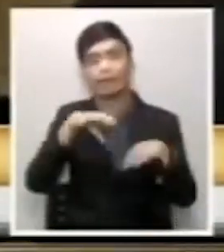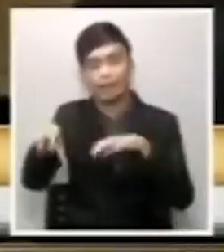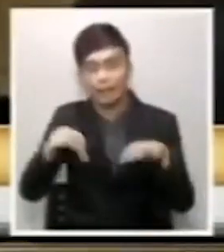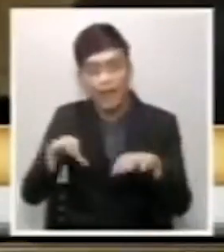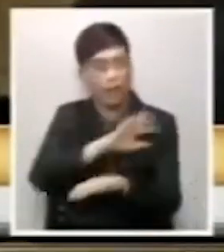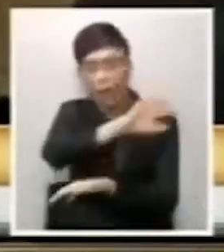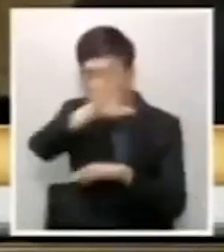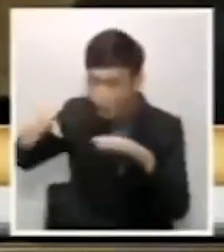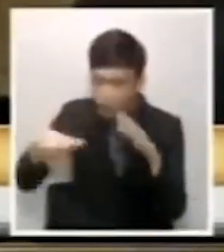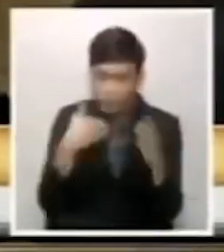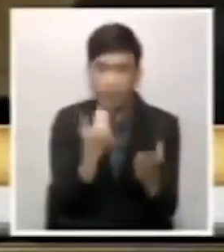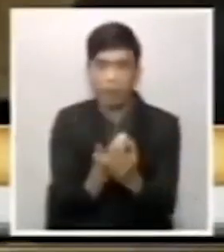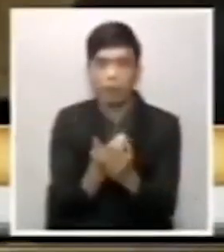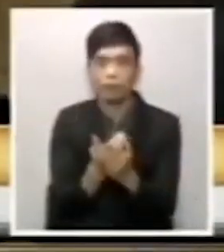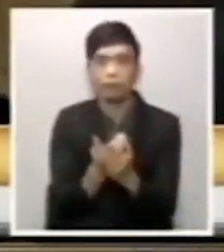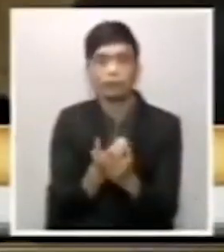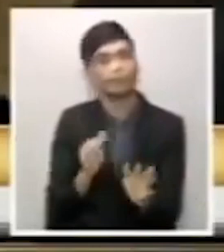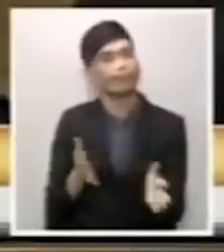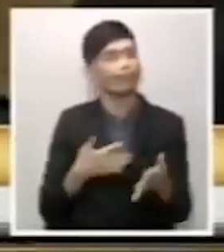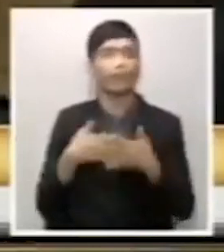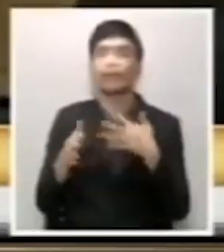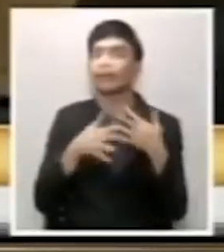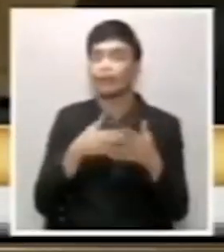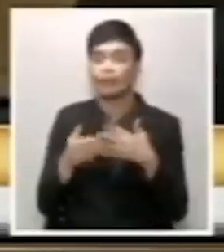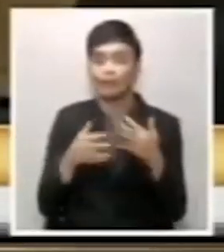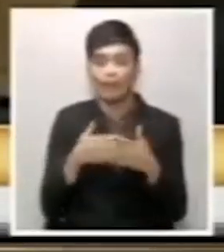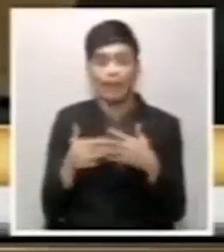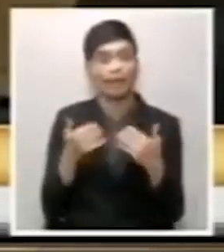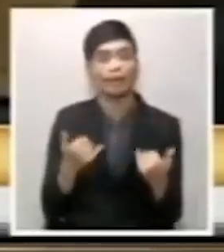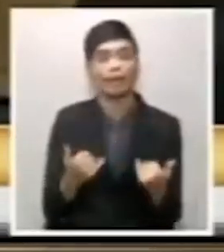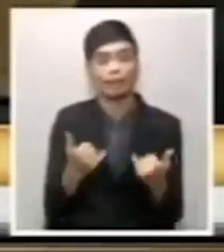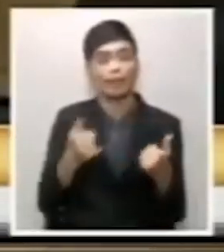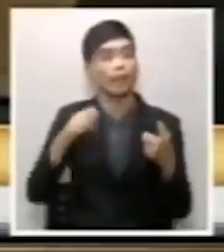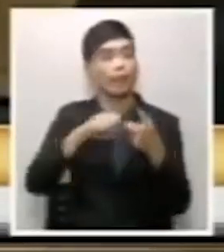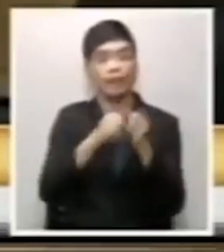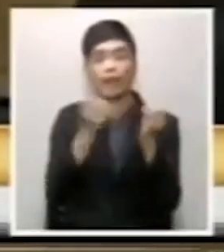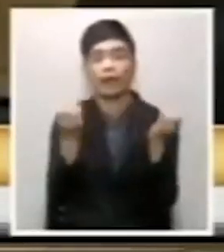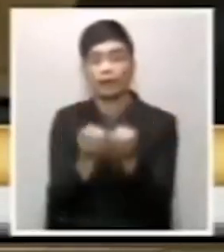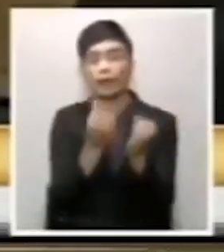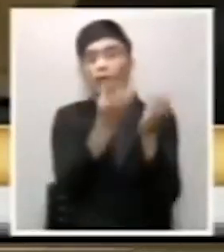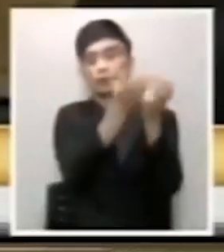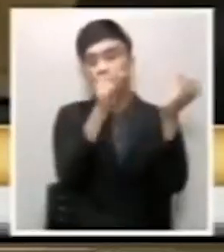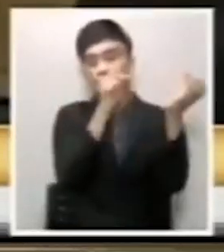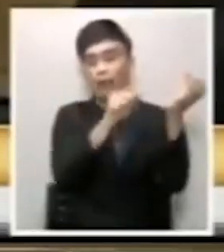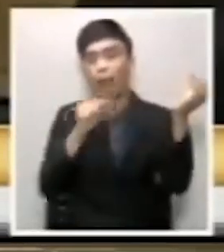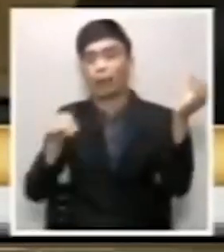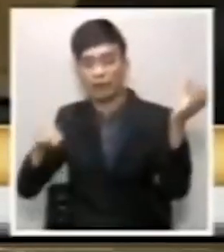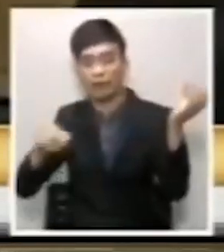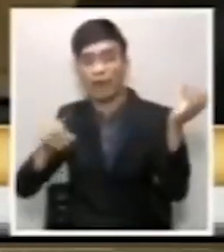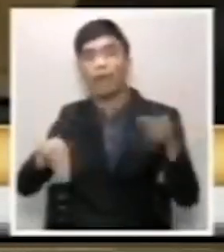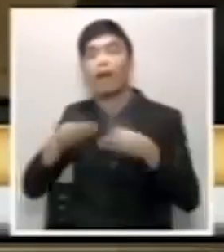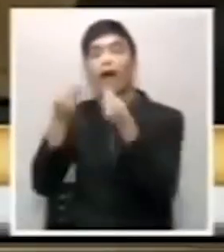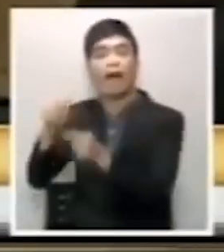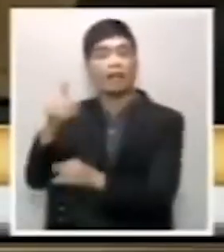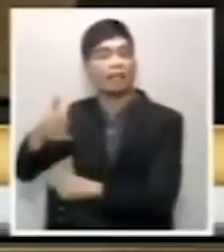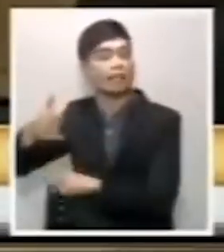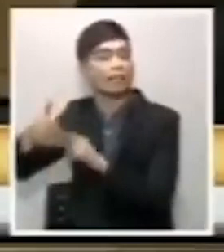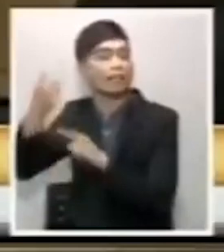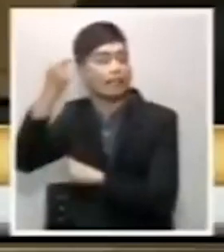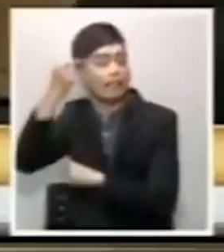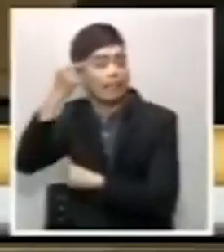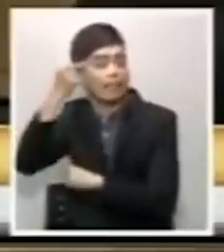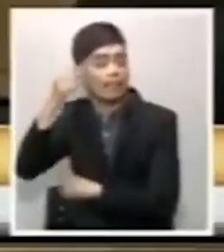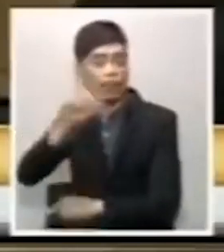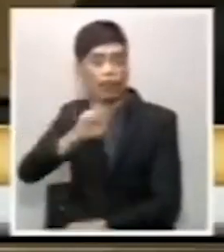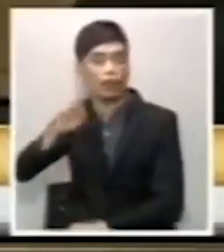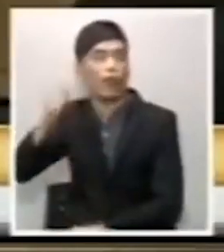ทุกๆคนแต่ไม่เป็นไรครับเราอยู่ในวิกฤตการณ์ของรัฐธรรมนูญที่ทำให้ส.ส.หลงคิดเอาว่าตัวเองนั้น